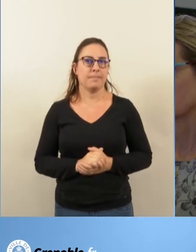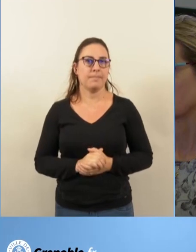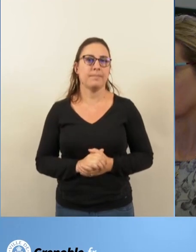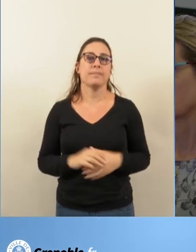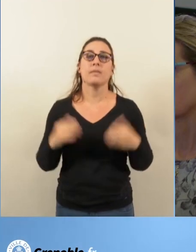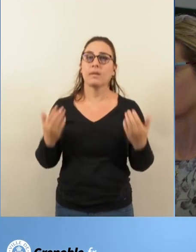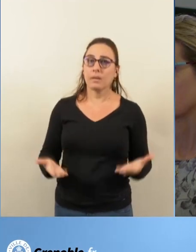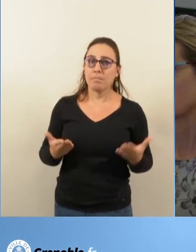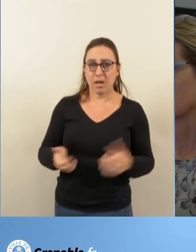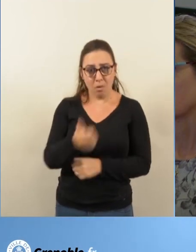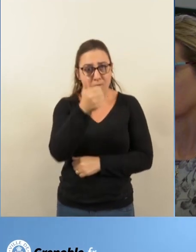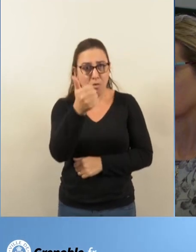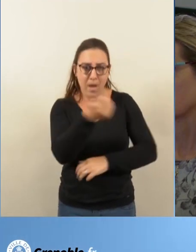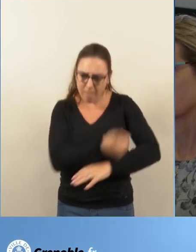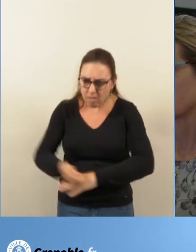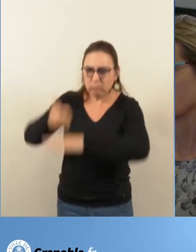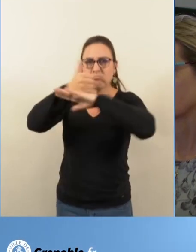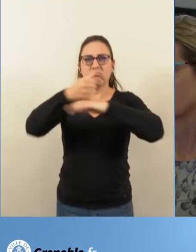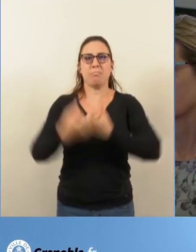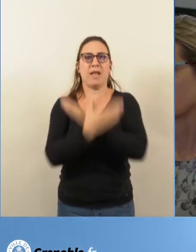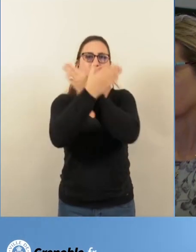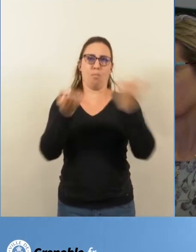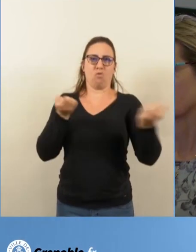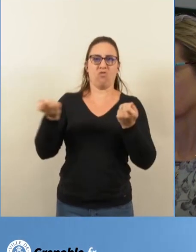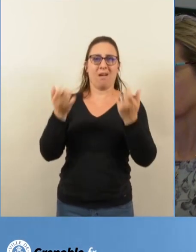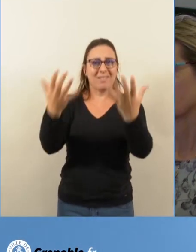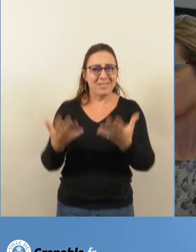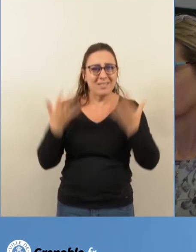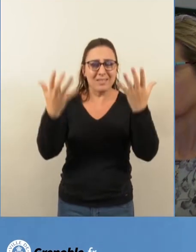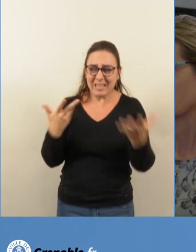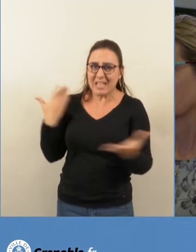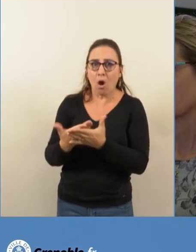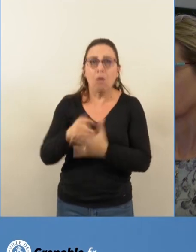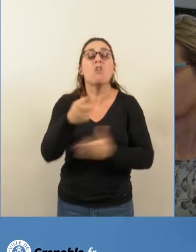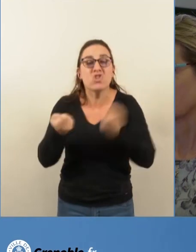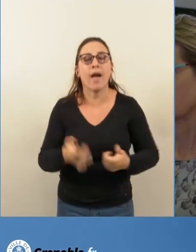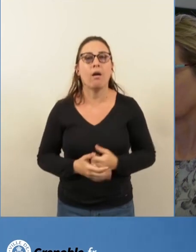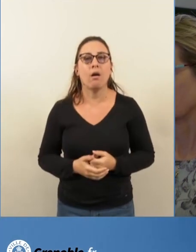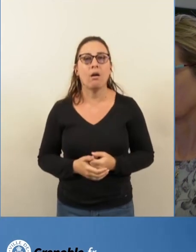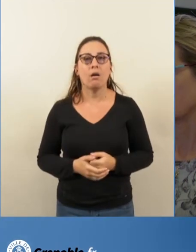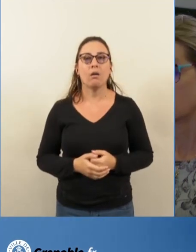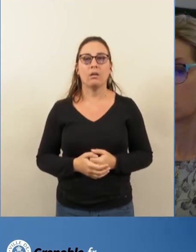vous êtes au pouvoir de la métropole et ce depuis 10 ans alors traiter les